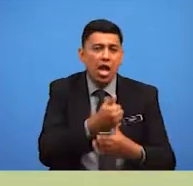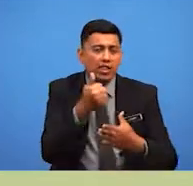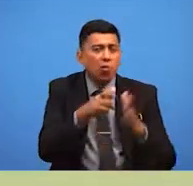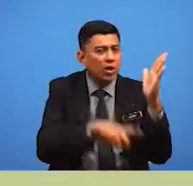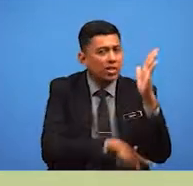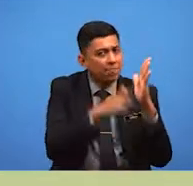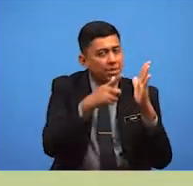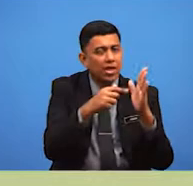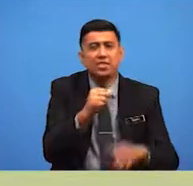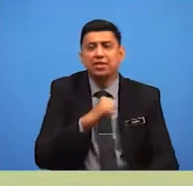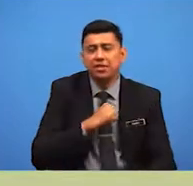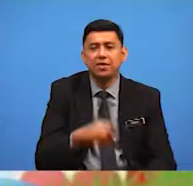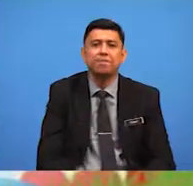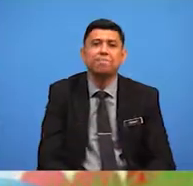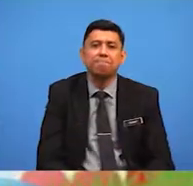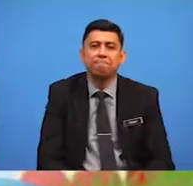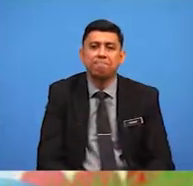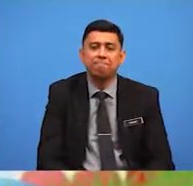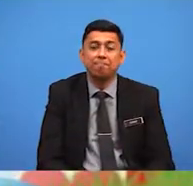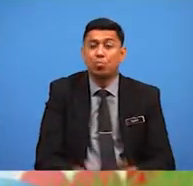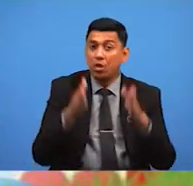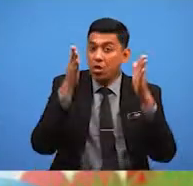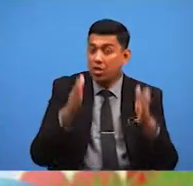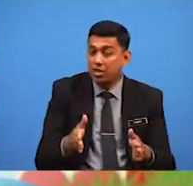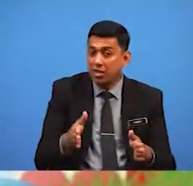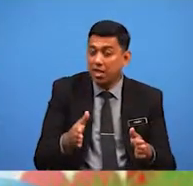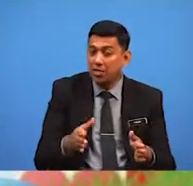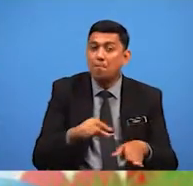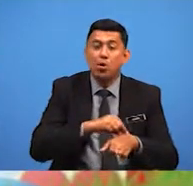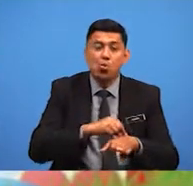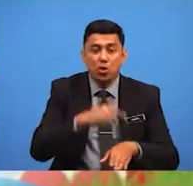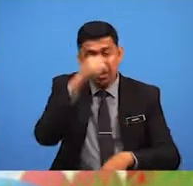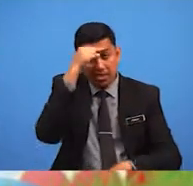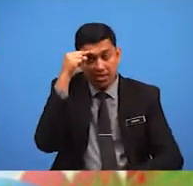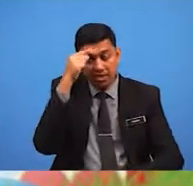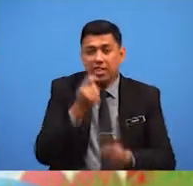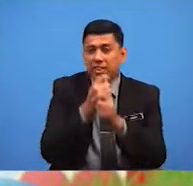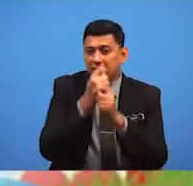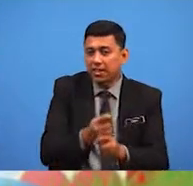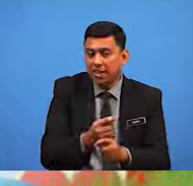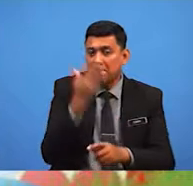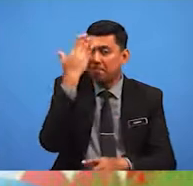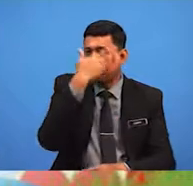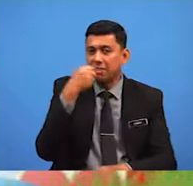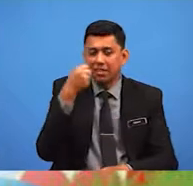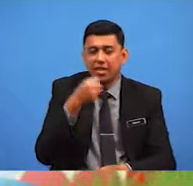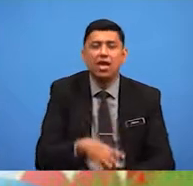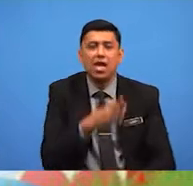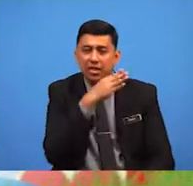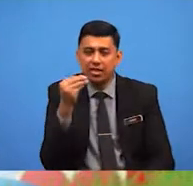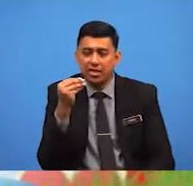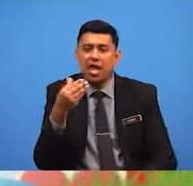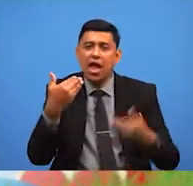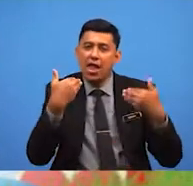kelebihan tersendiri. Orang yang berkulit hitam tetap kelihatan cantik dan